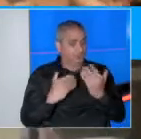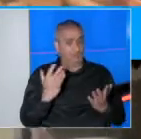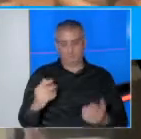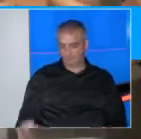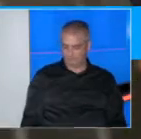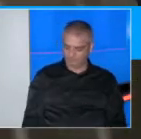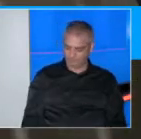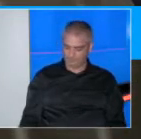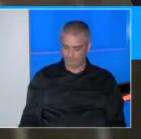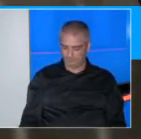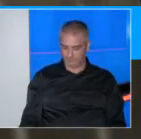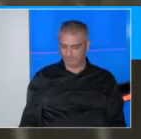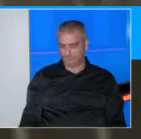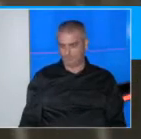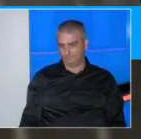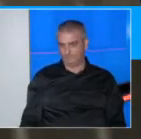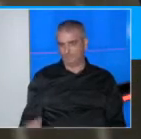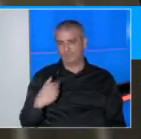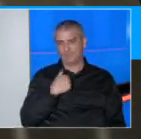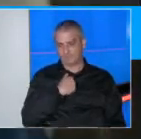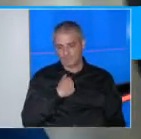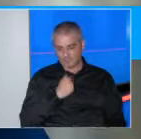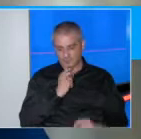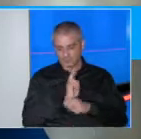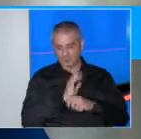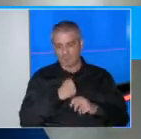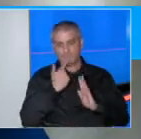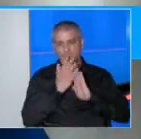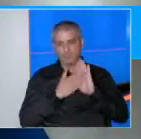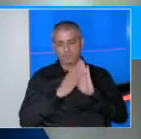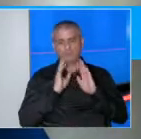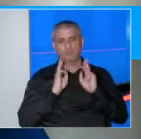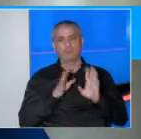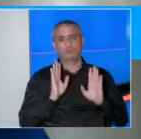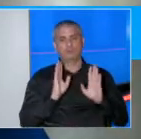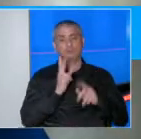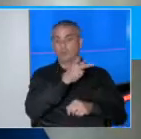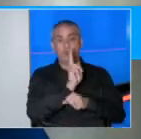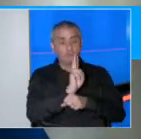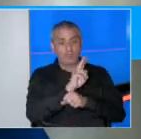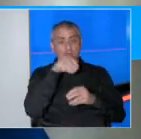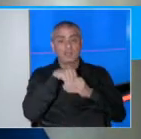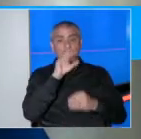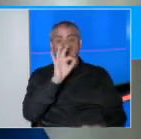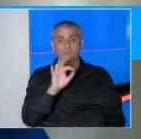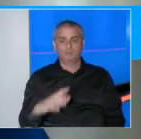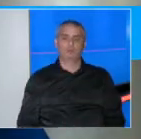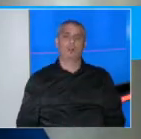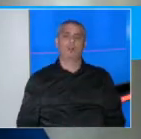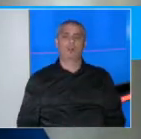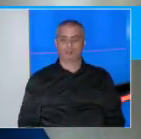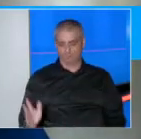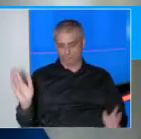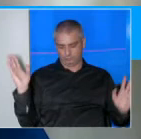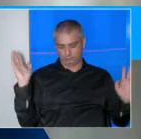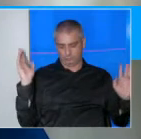זה. ידידי היקר, אני נצמד למה שאני אומר, שיש איזה שיקר ורימת המצביעים שלו, אני נצמד לאמירות